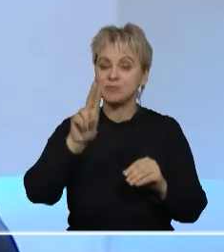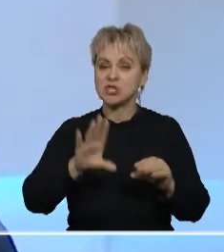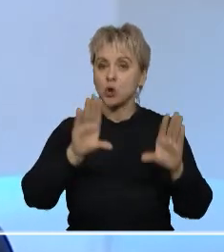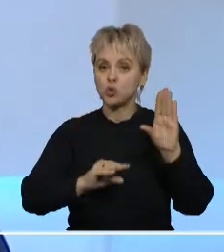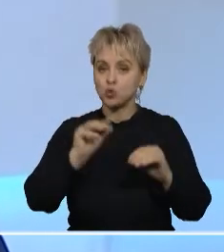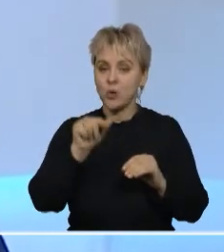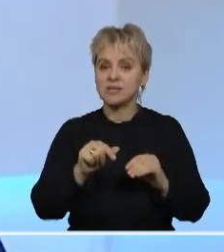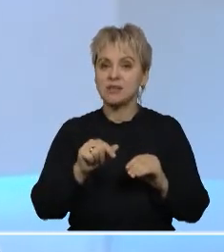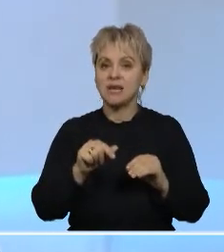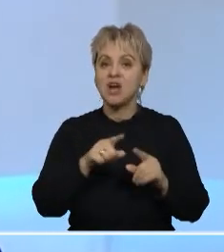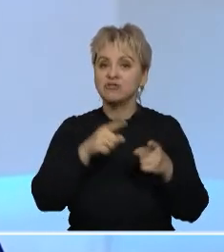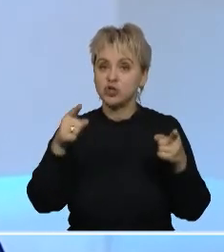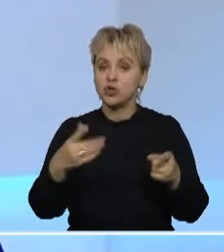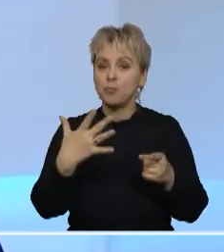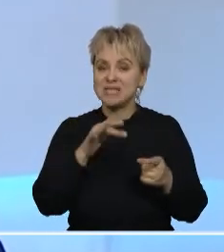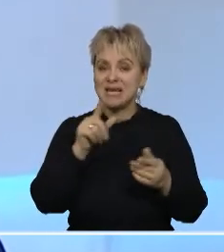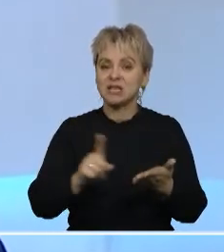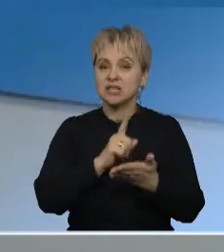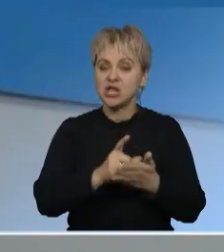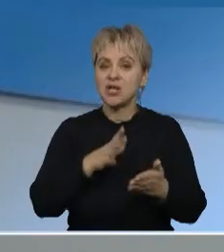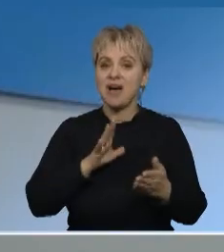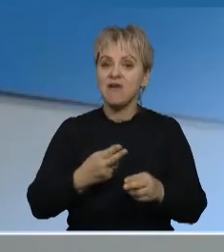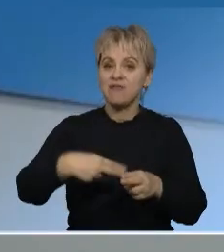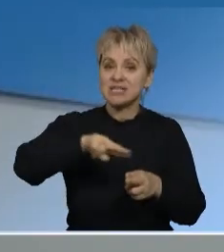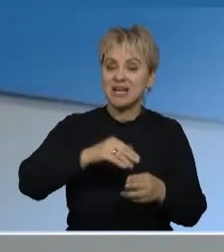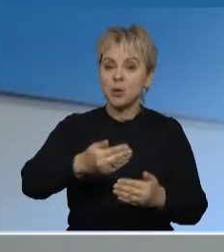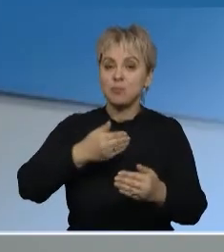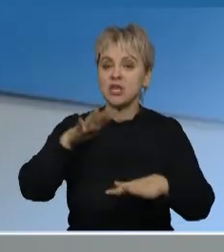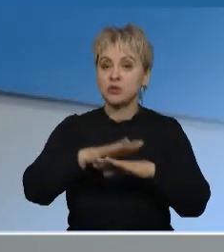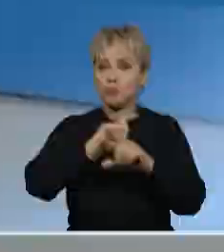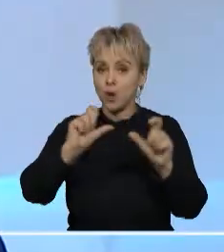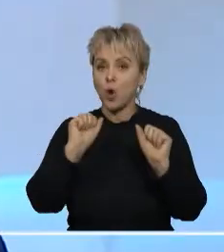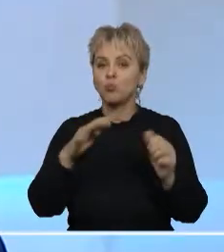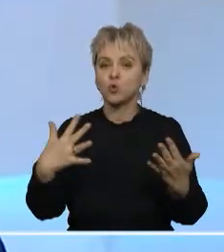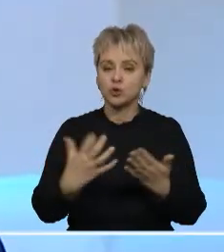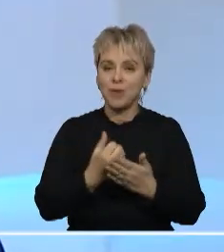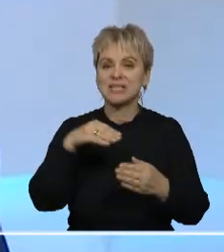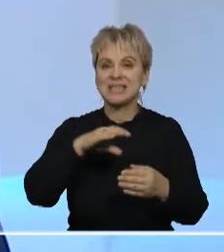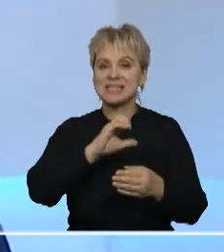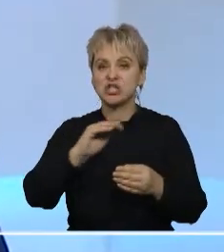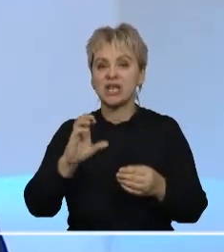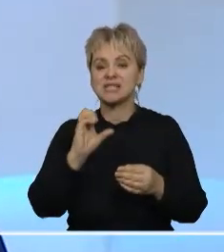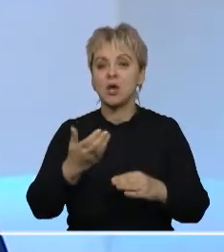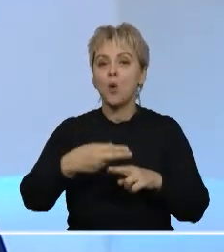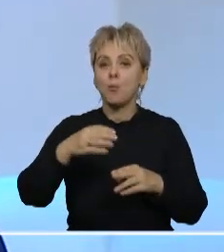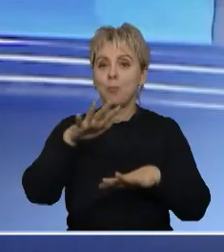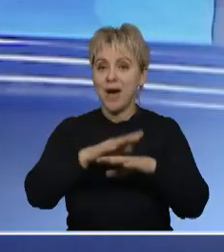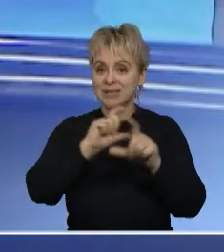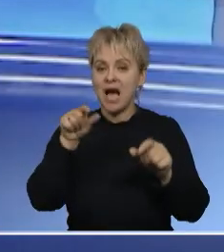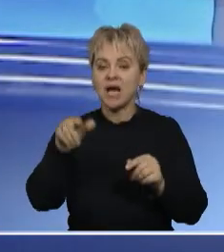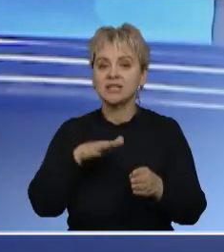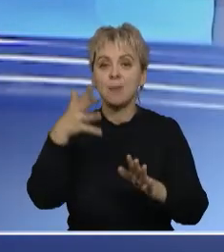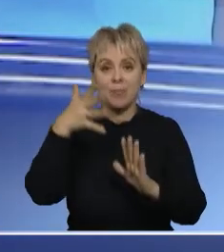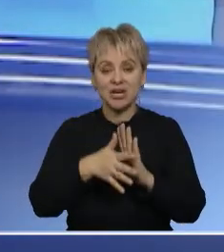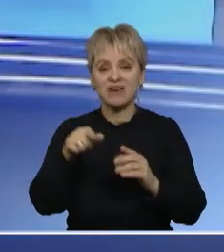счете в течение 5 лет должна быть возвратность перед банком. Может получить ТСЖ с банка, она покрывает